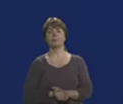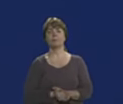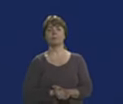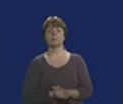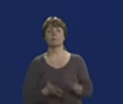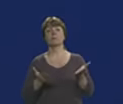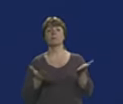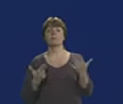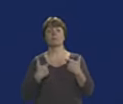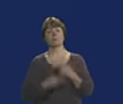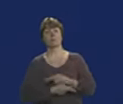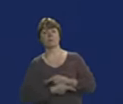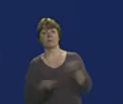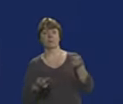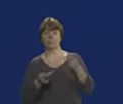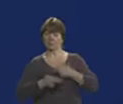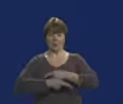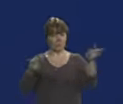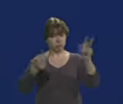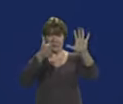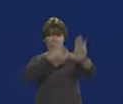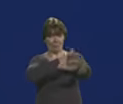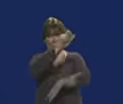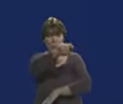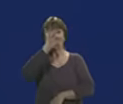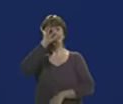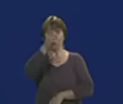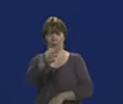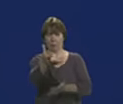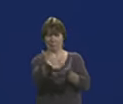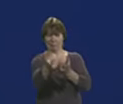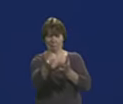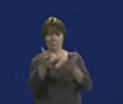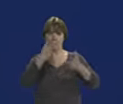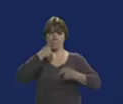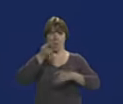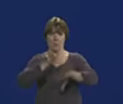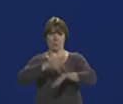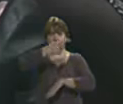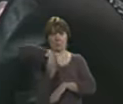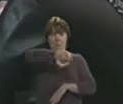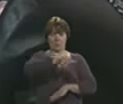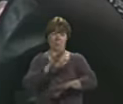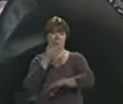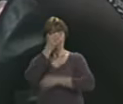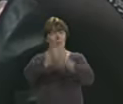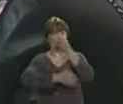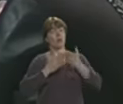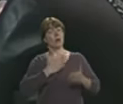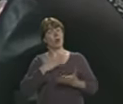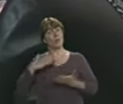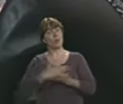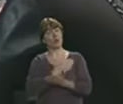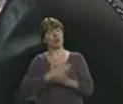Je veux parler à ces 6,5 millions de Français. Et je veux leur dire, le projet que j'ai